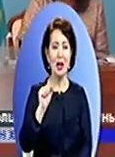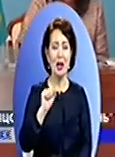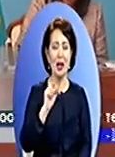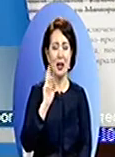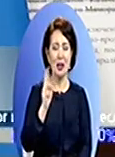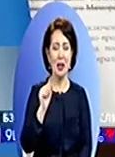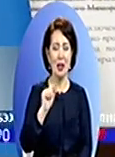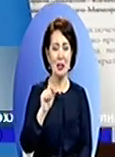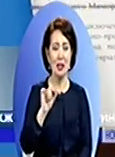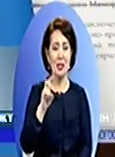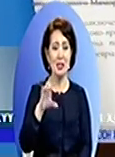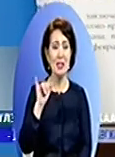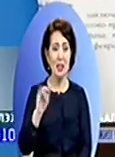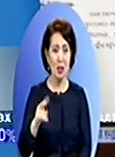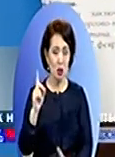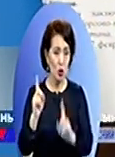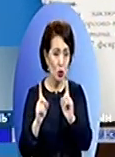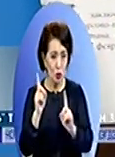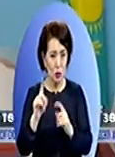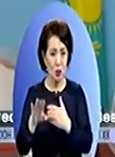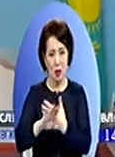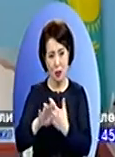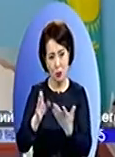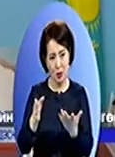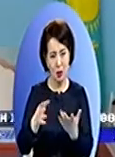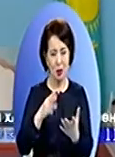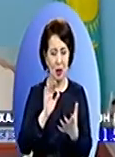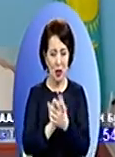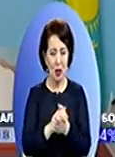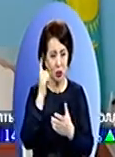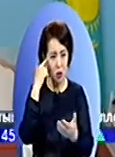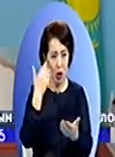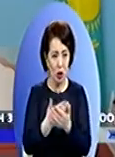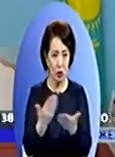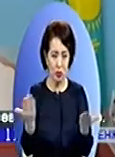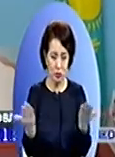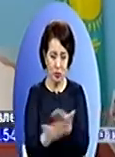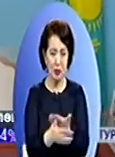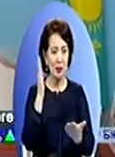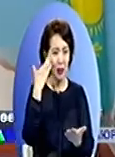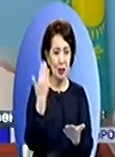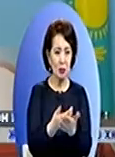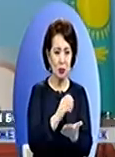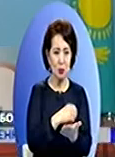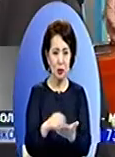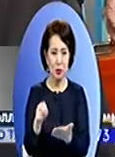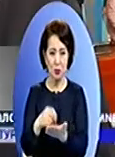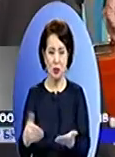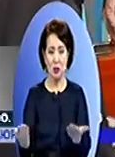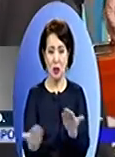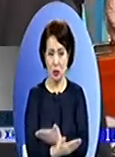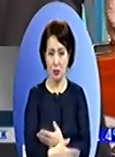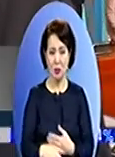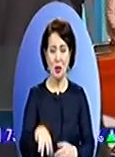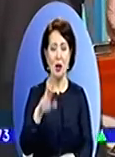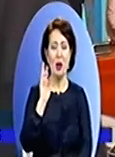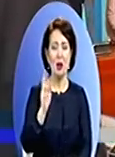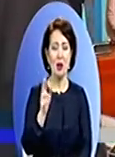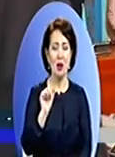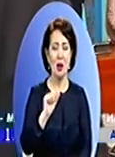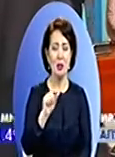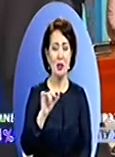зүй ёсны монополийг зохицуулах хороотой хамтран ажиллах харилцан ойлголцлын санам жижигт гарын үсэг зурсан юм. Казахстан улсын засгийн